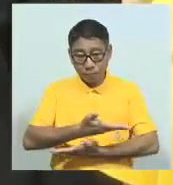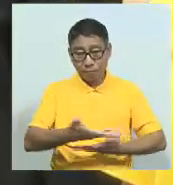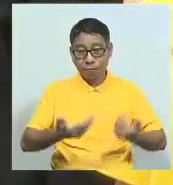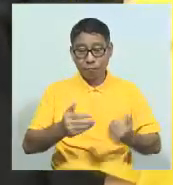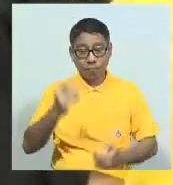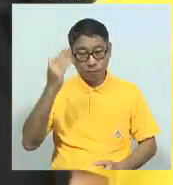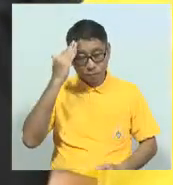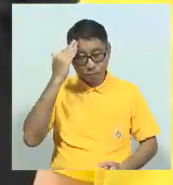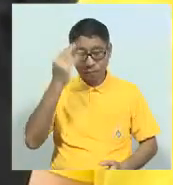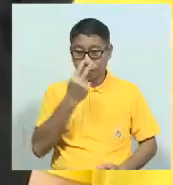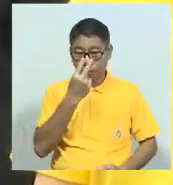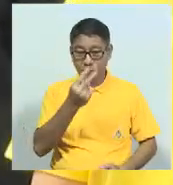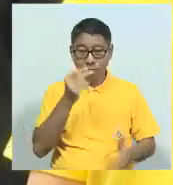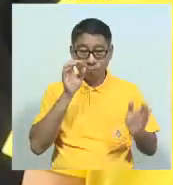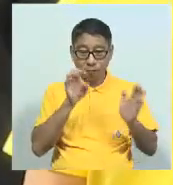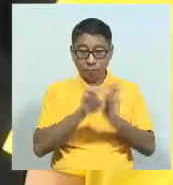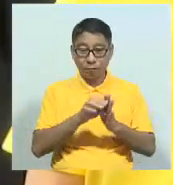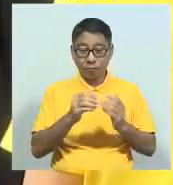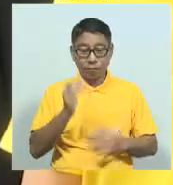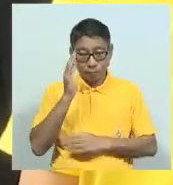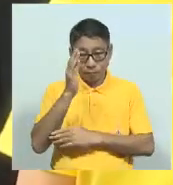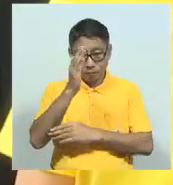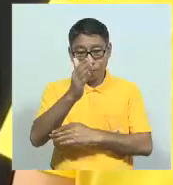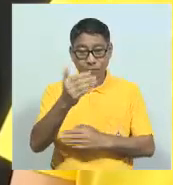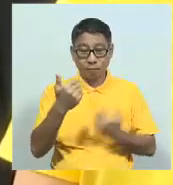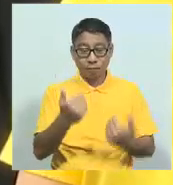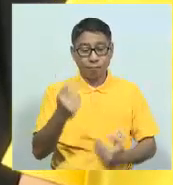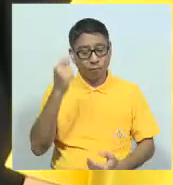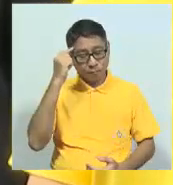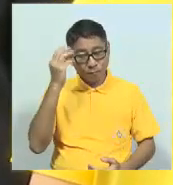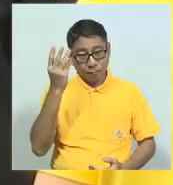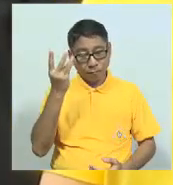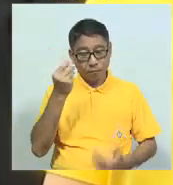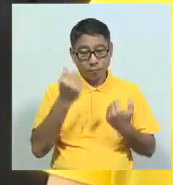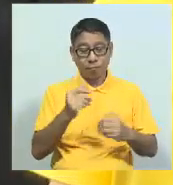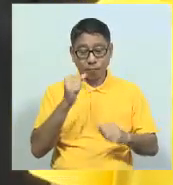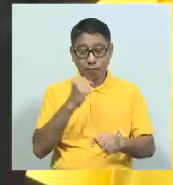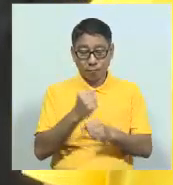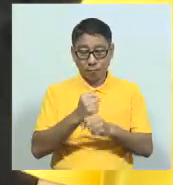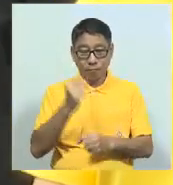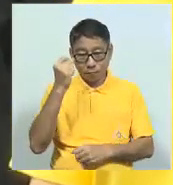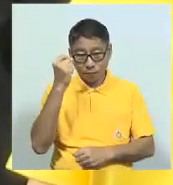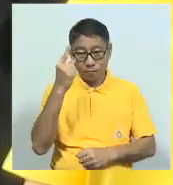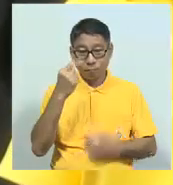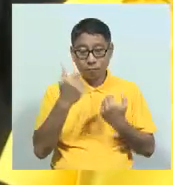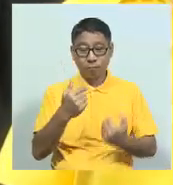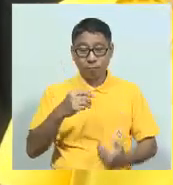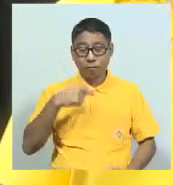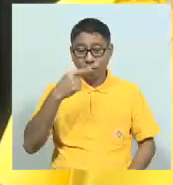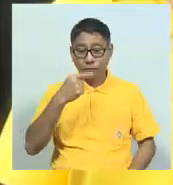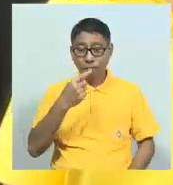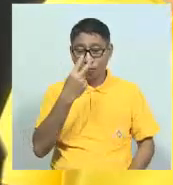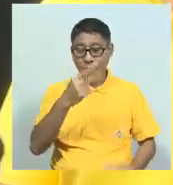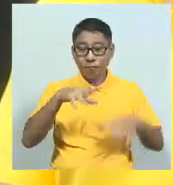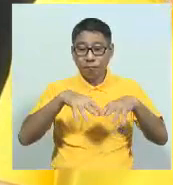ารู้เรื่องให้เขาเห็นว่ามันจะเป็นยังไงต่อไปอนาคตนะผมคิดว่าสิ่งเหล่านี้เป็นสิ่งที่เราต้องสร้างความเข้าใจนะถ้าเราพูดบอกว่าใครเห็นด้ว